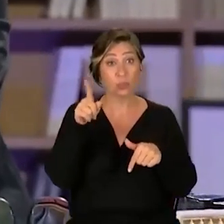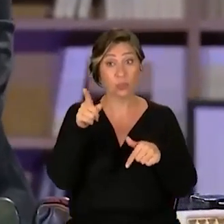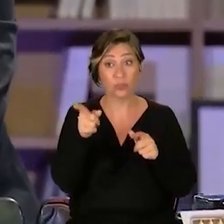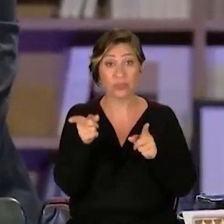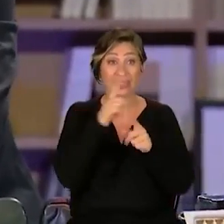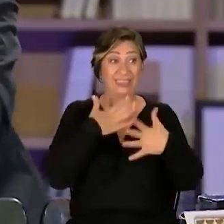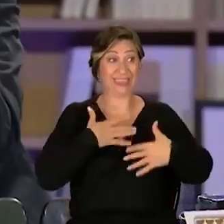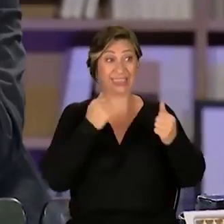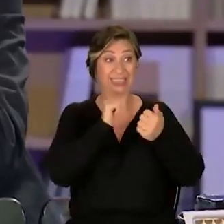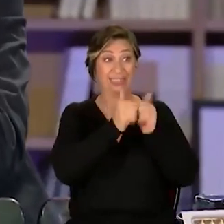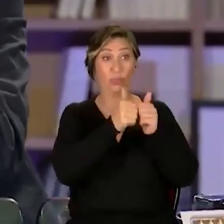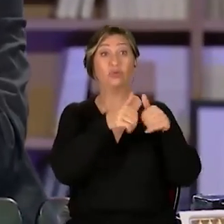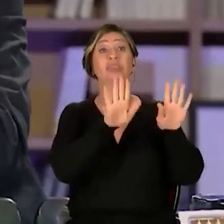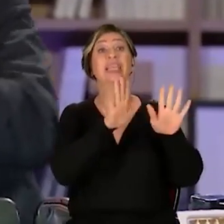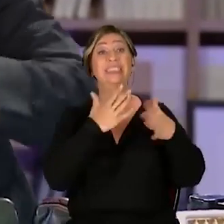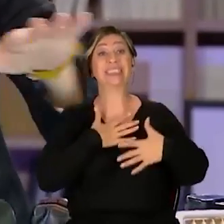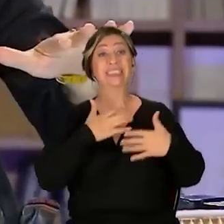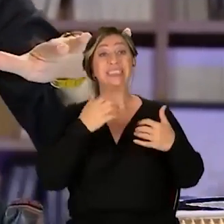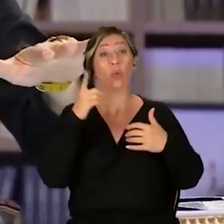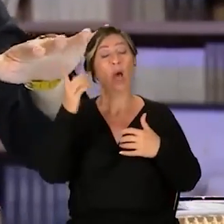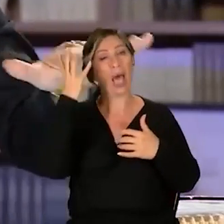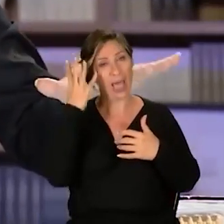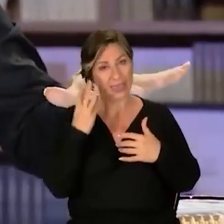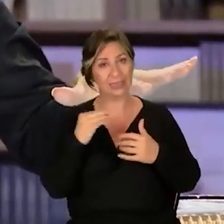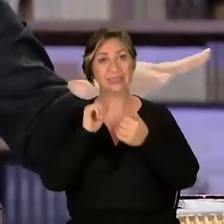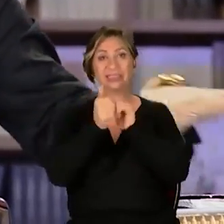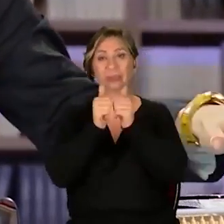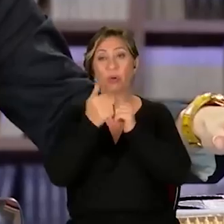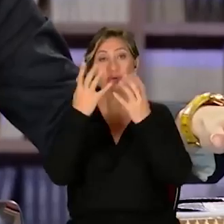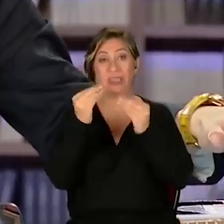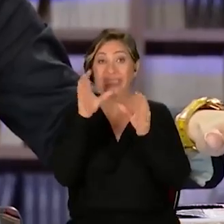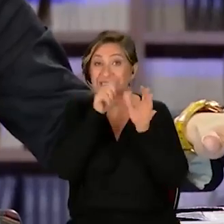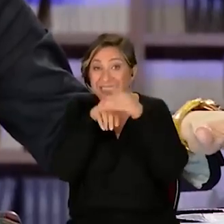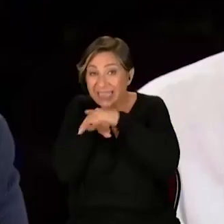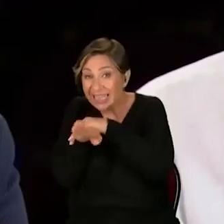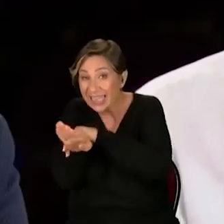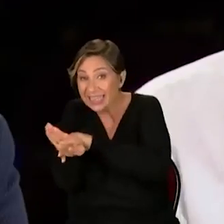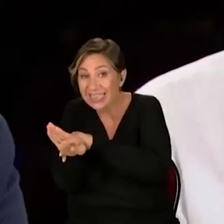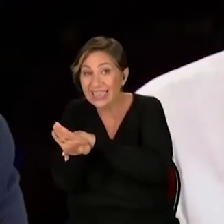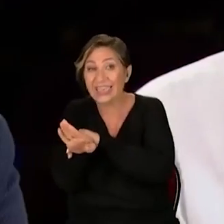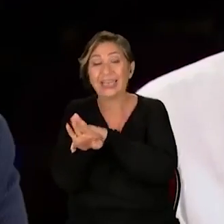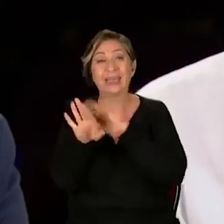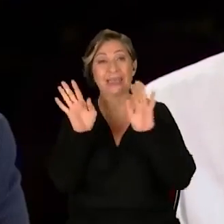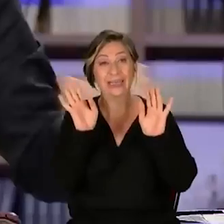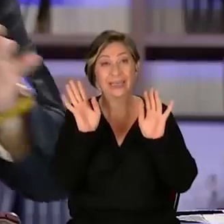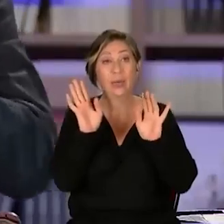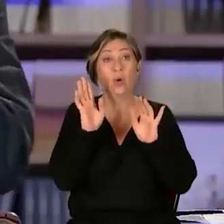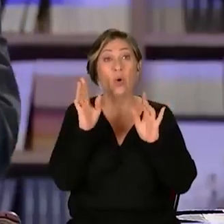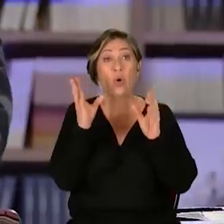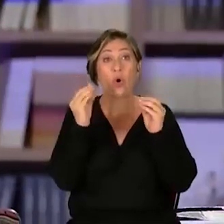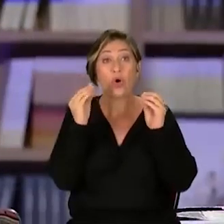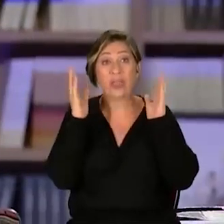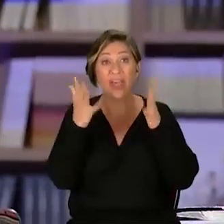bu sağlıklılar sporcu olanlar değil. Onlar anladılar ve sporcu olanlar saklandı. Onlar saklandılar. O